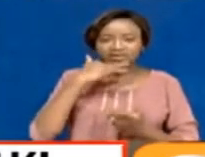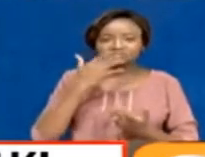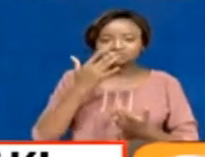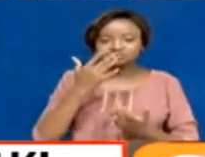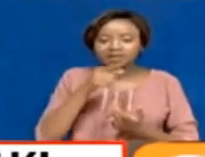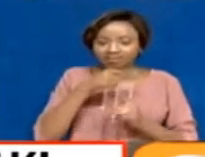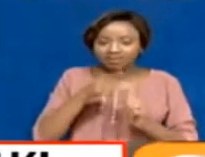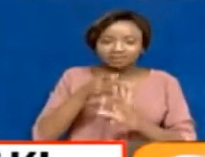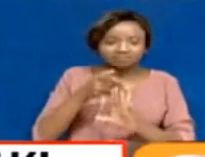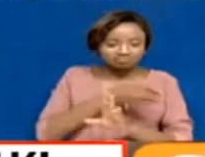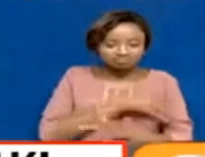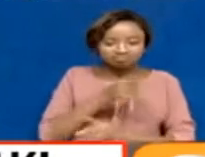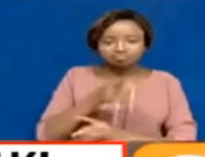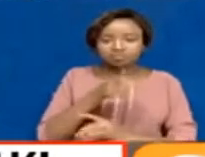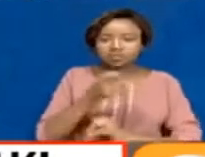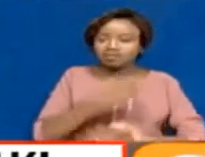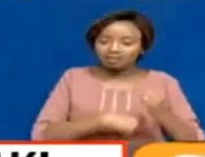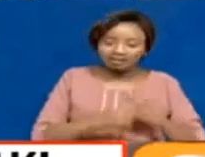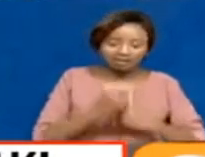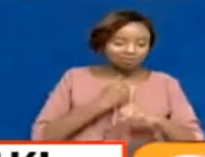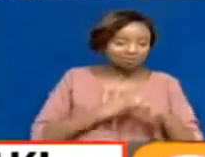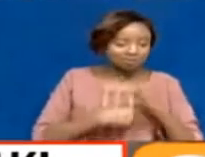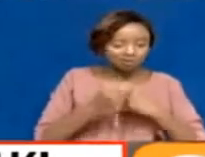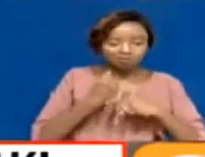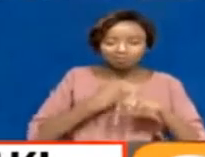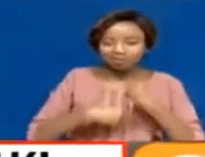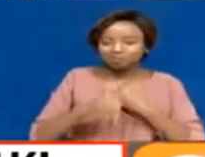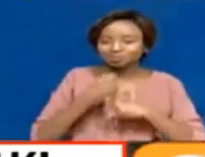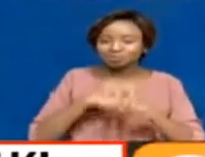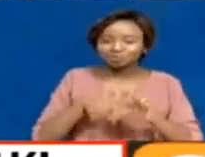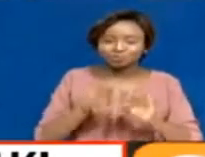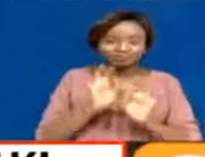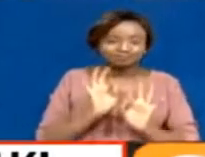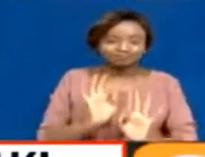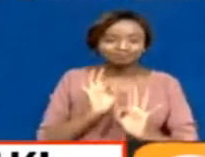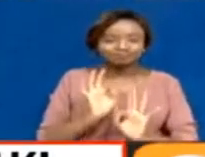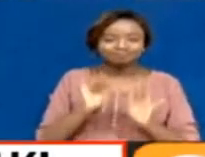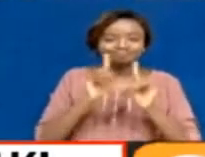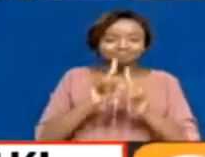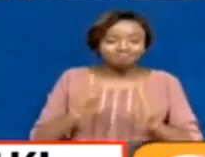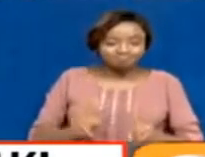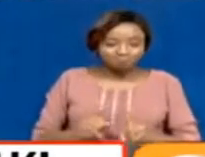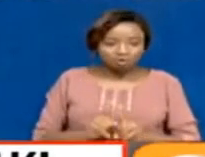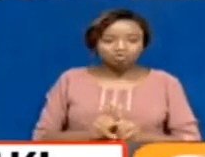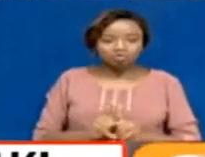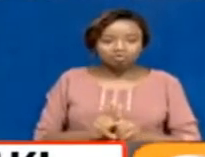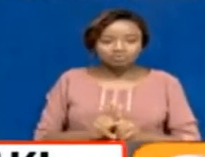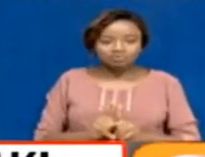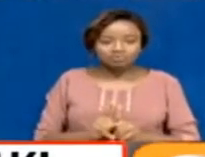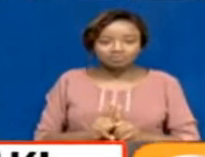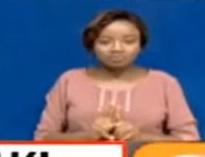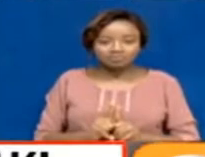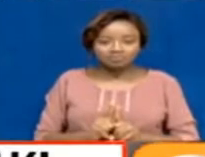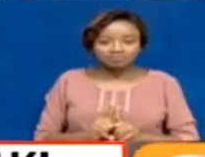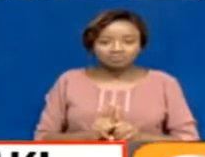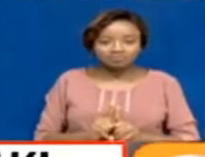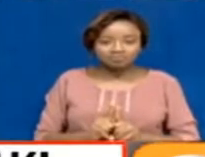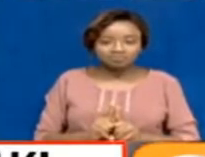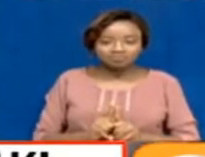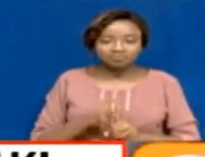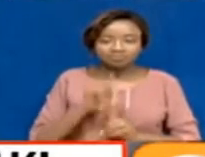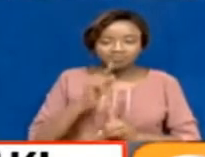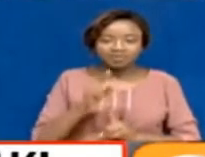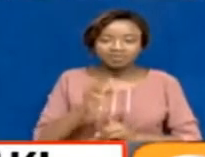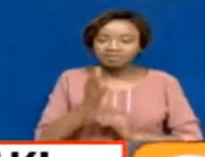maishani mwake na zaidi kama mtumishi katika